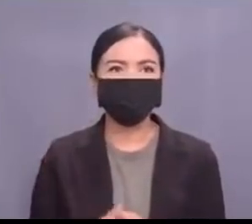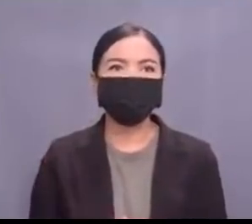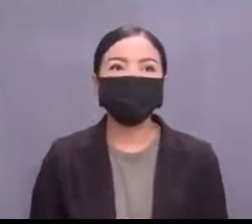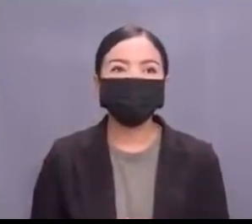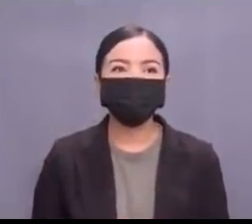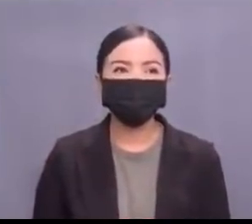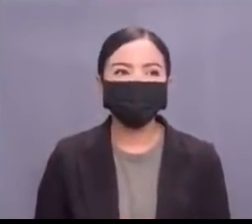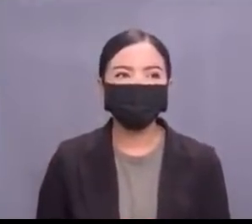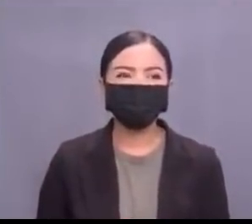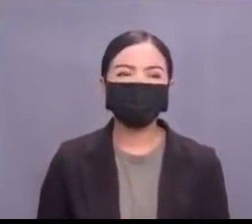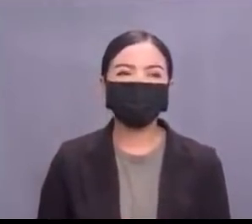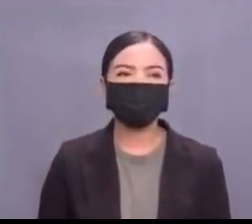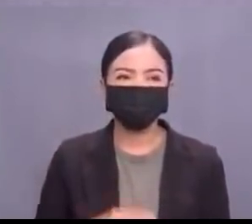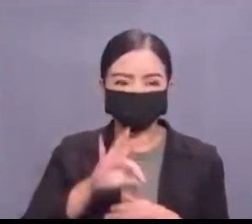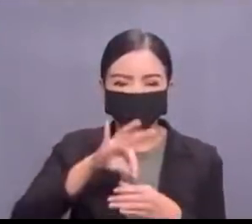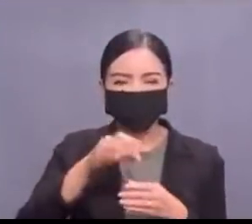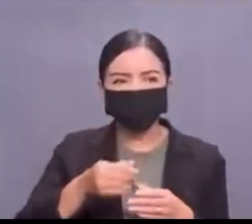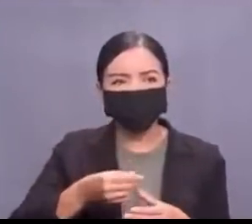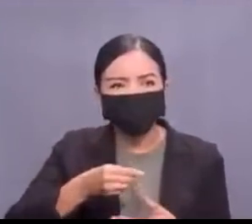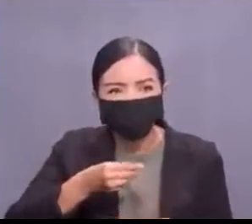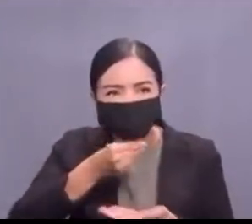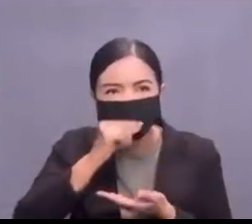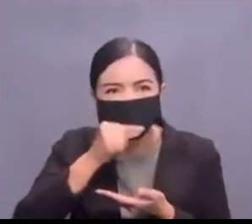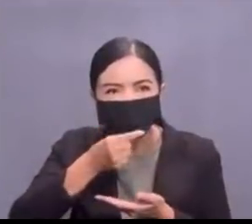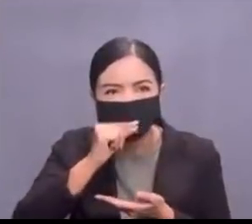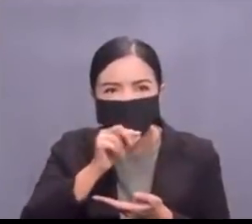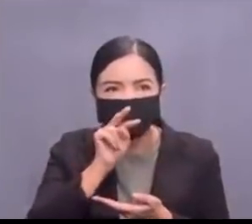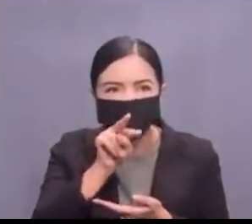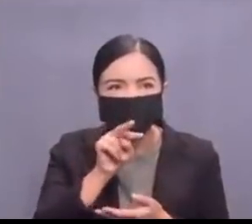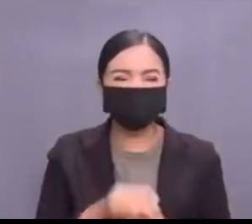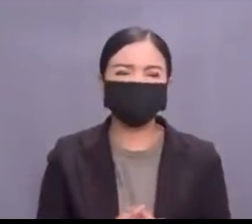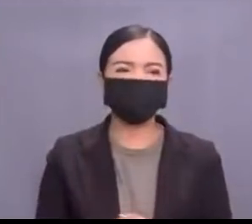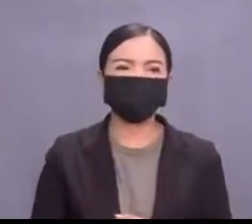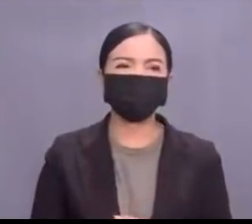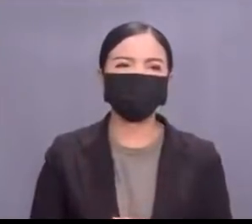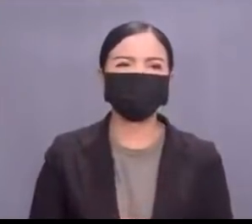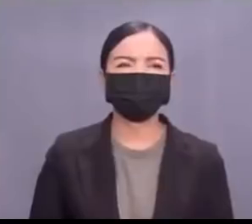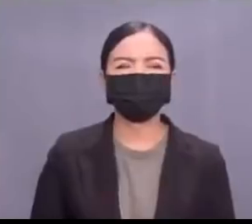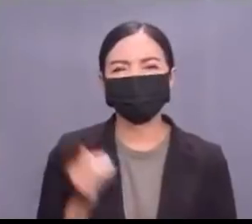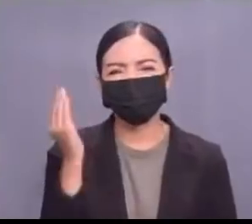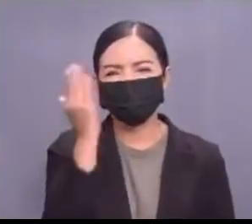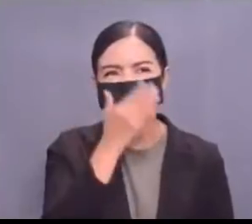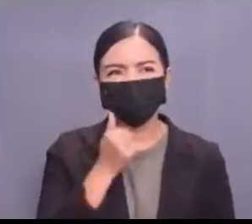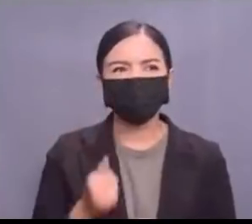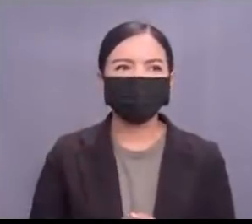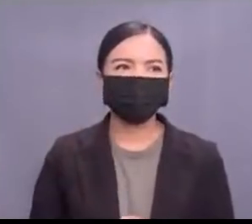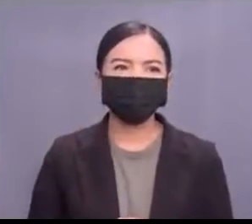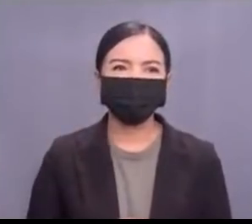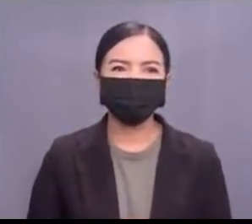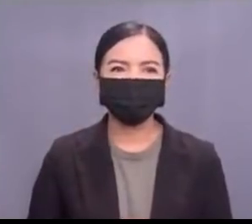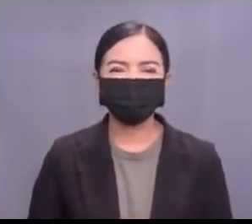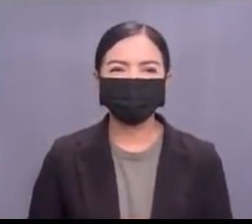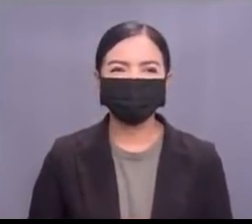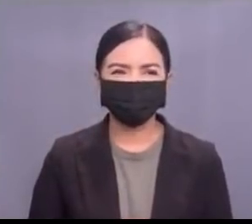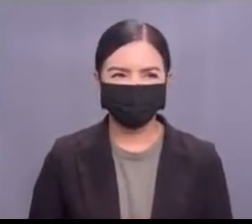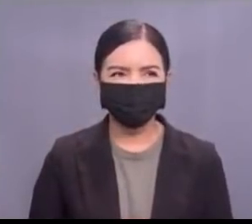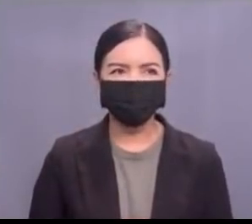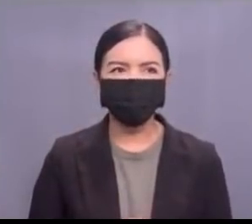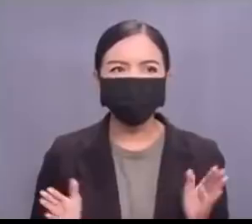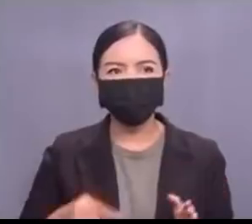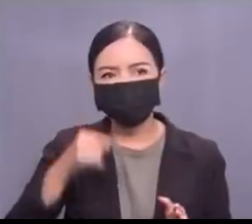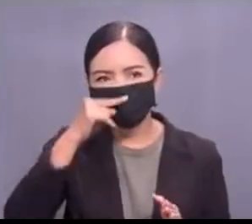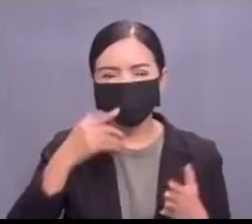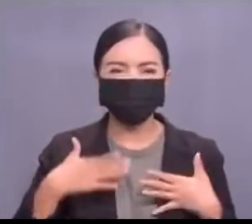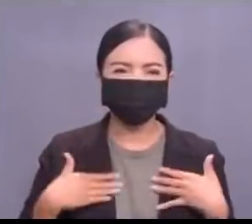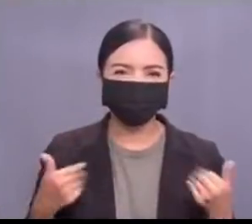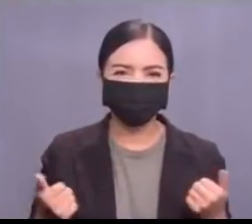ไง ไปกินกาแฟ จิบเอง แล้วก็ดูหมอกอลังการ โอ้โห ต่อหน้า อะไรจะมีความสุขขนาดนี้นะคนไ